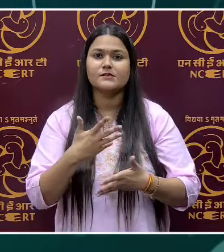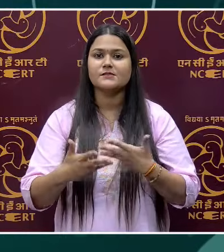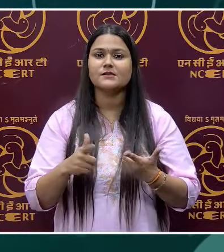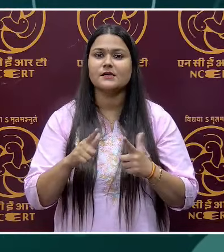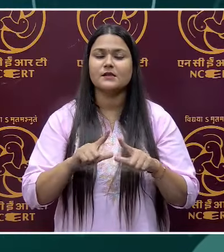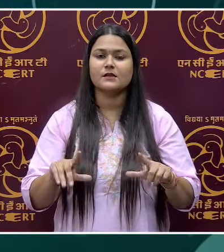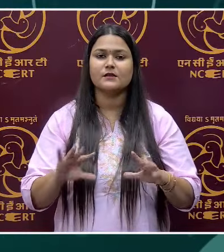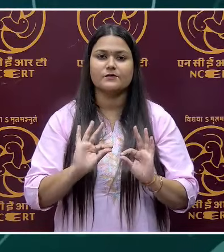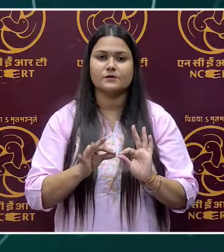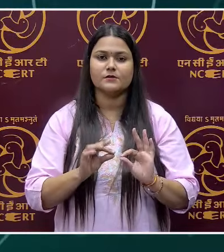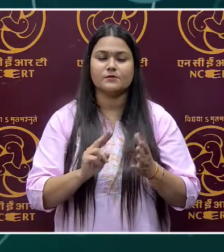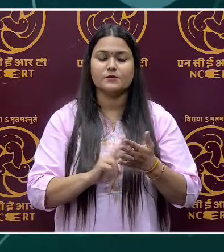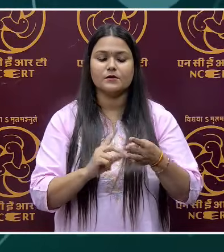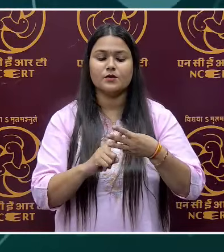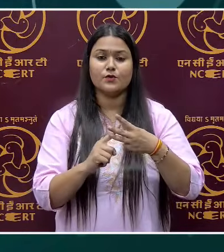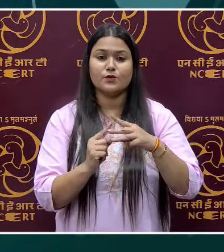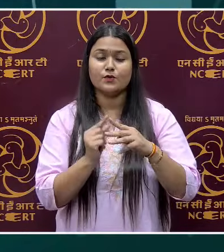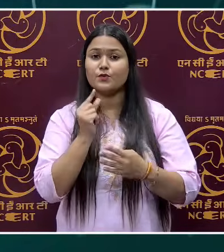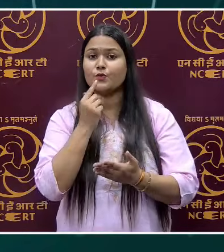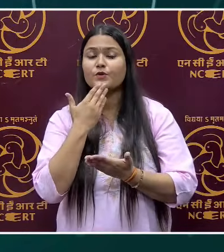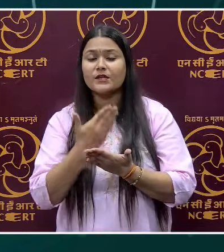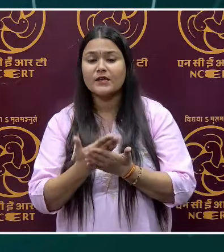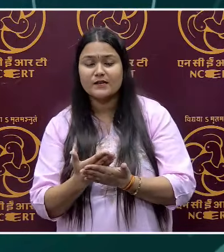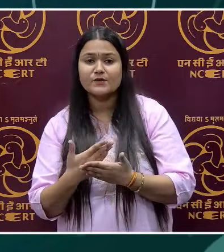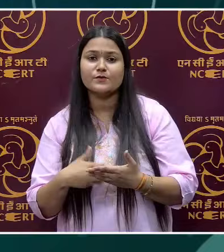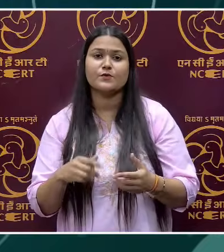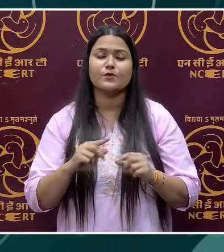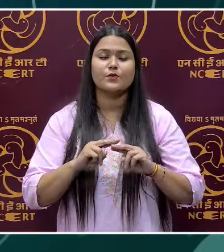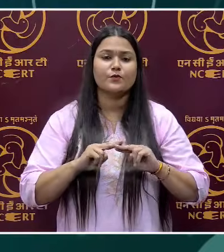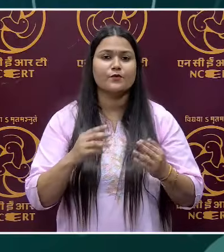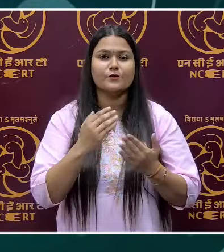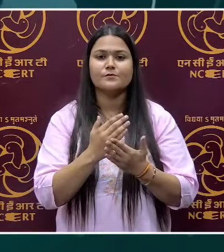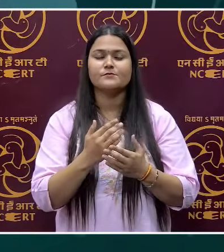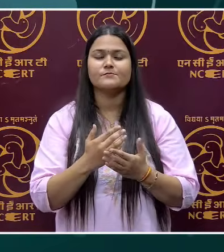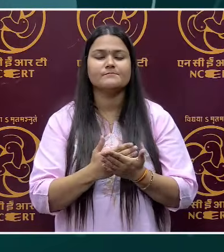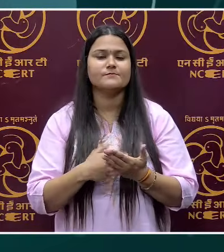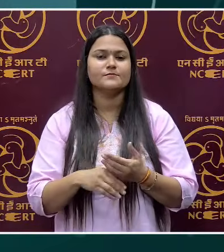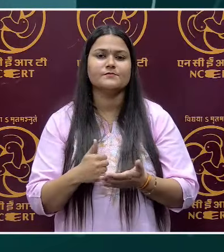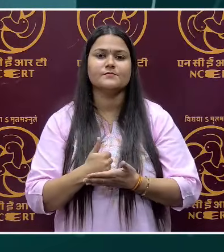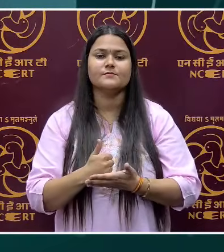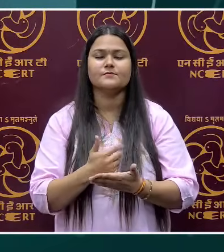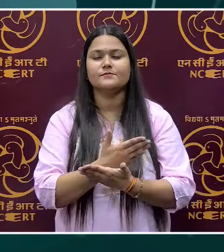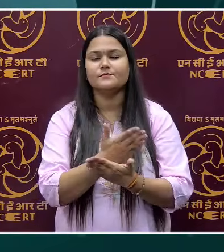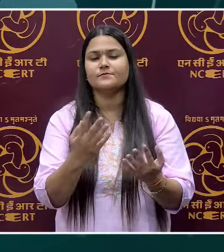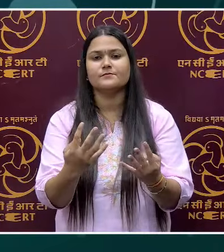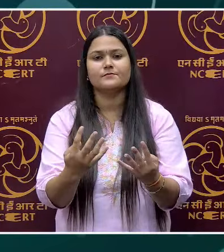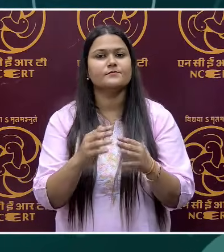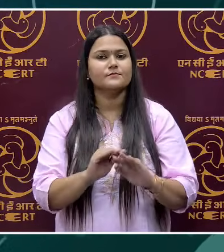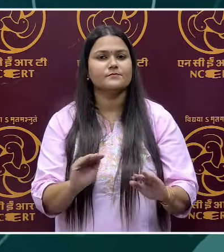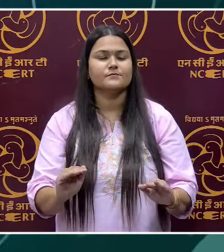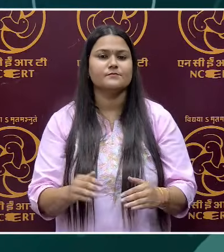लैंग्वेज इंटरप्रेटर नीतू. थैंक यू so much for being with us throughout the program and helping all our children.